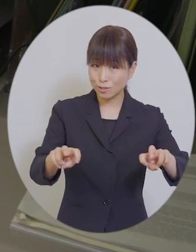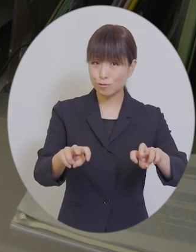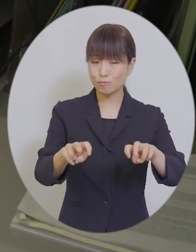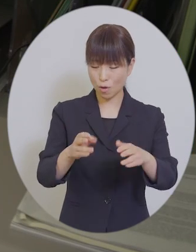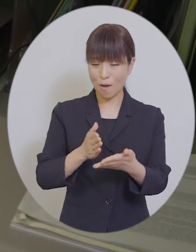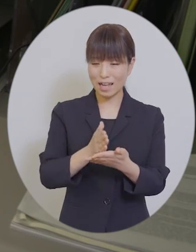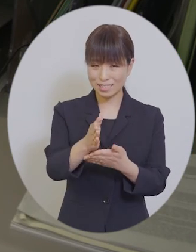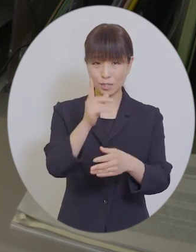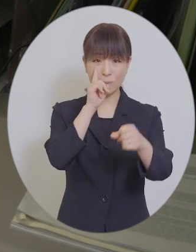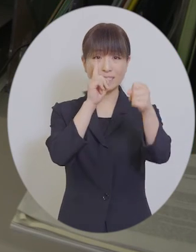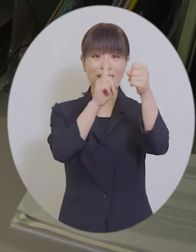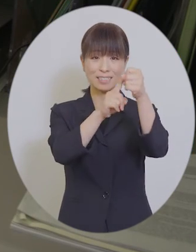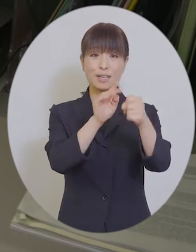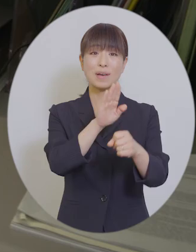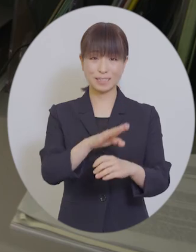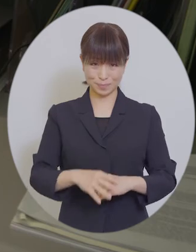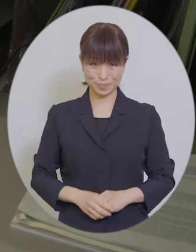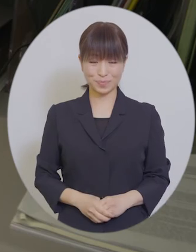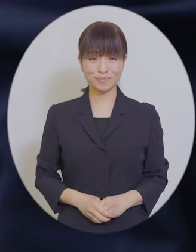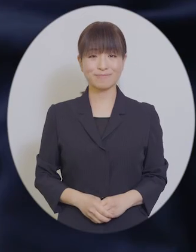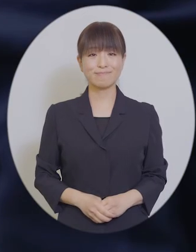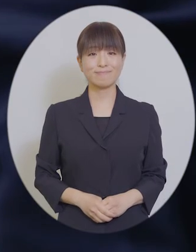発信を目指しています。